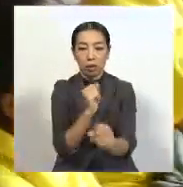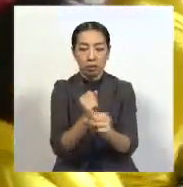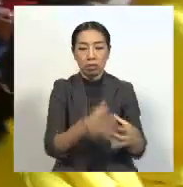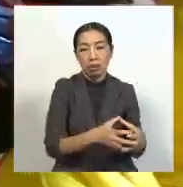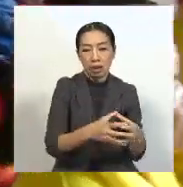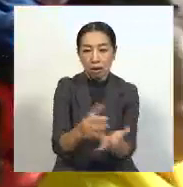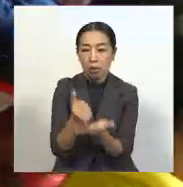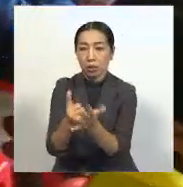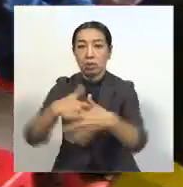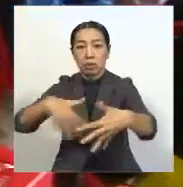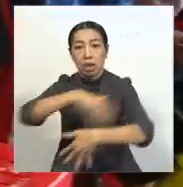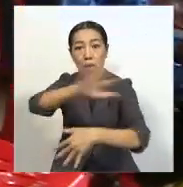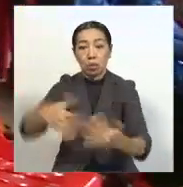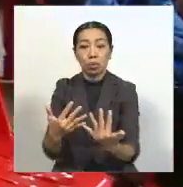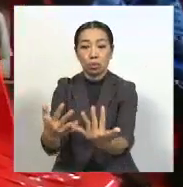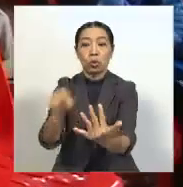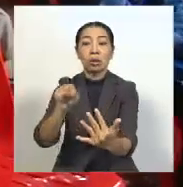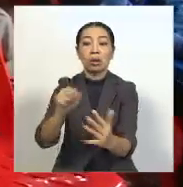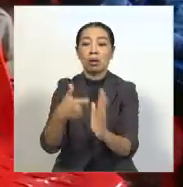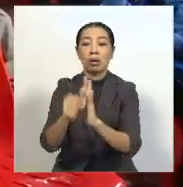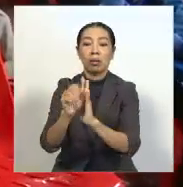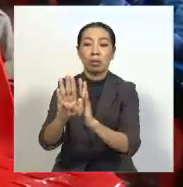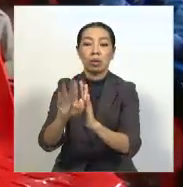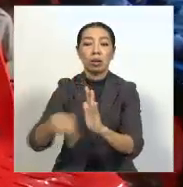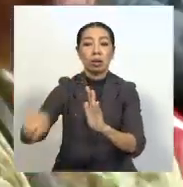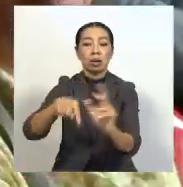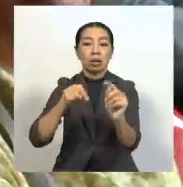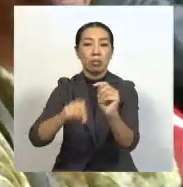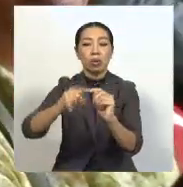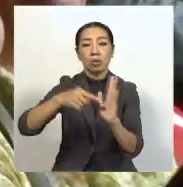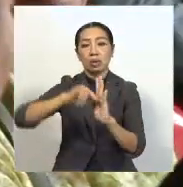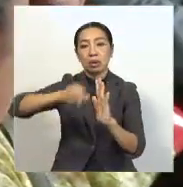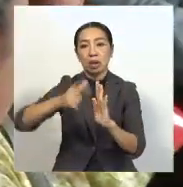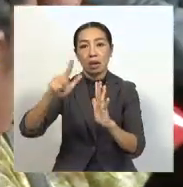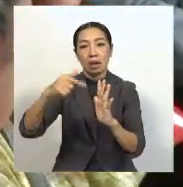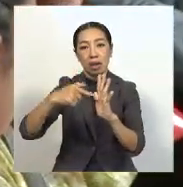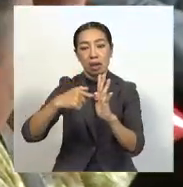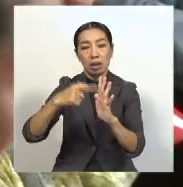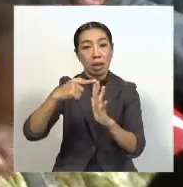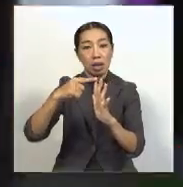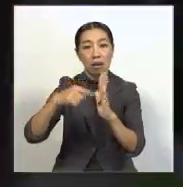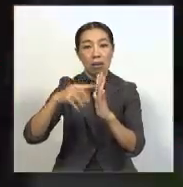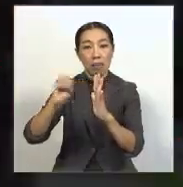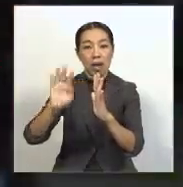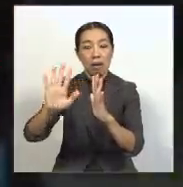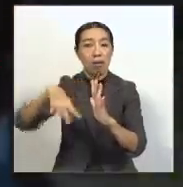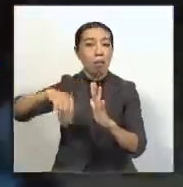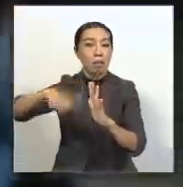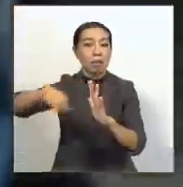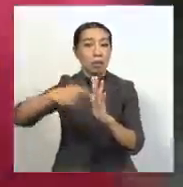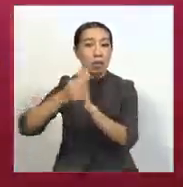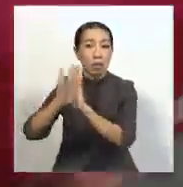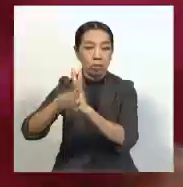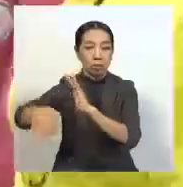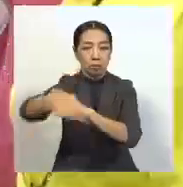ให้ความช่วยเหลือกับประชาชนในพื้นที่ตำบลแจละแมอำเภอเมืองจังหวัดอุบลราชธานีที่ในพื้นที่มีผู้ประส